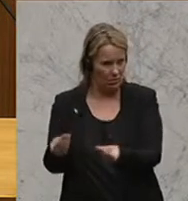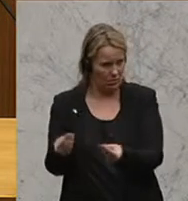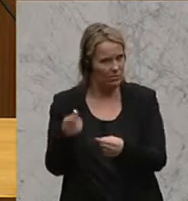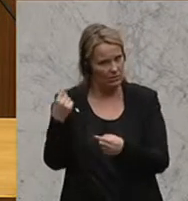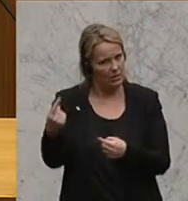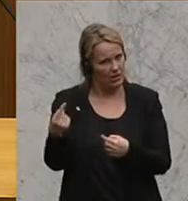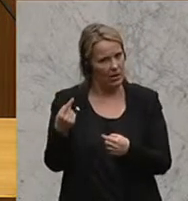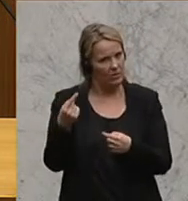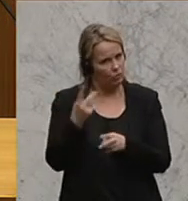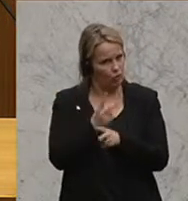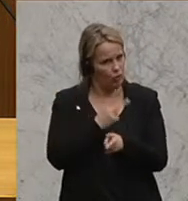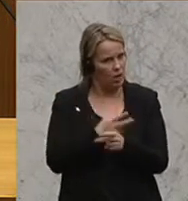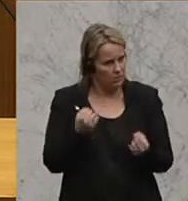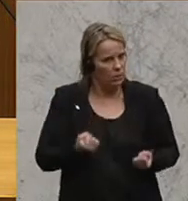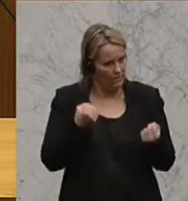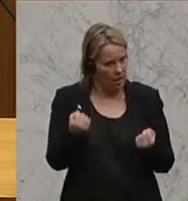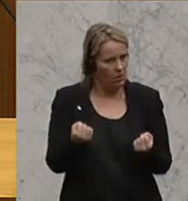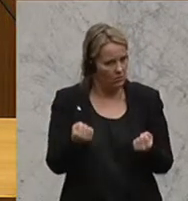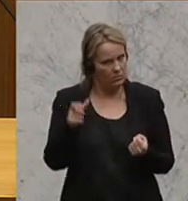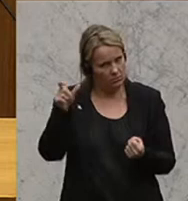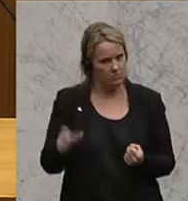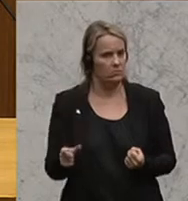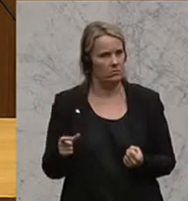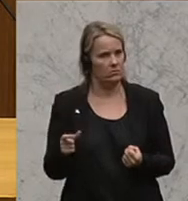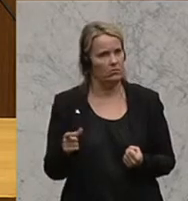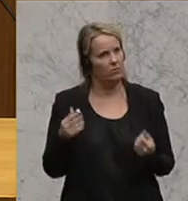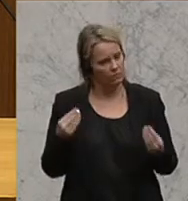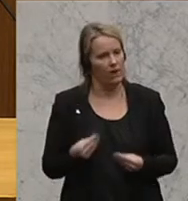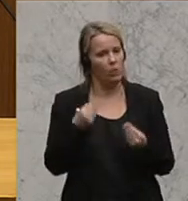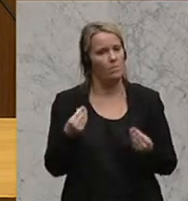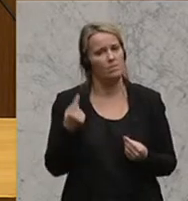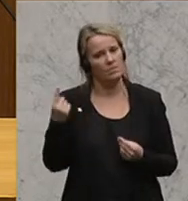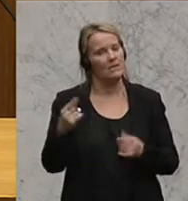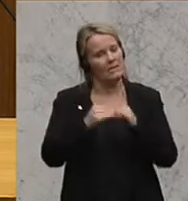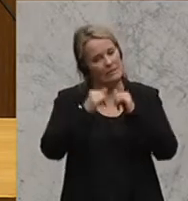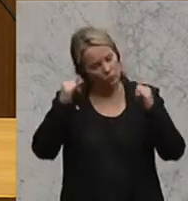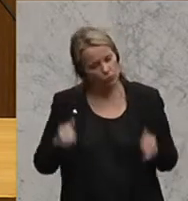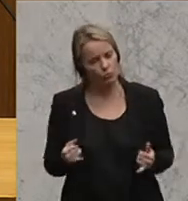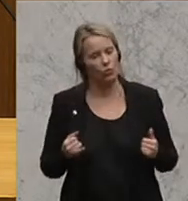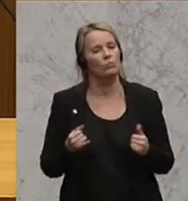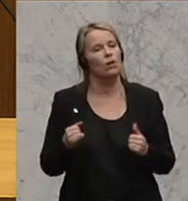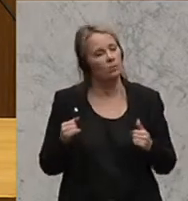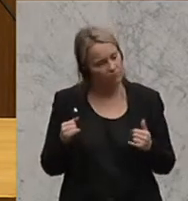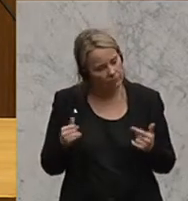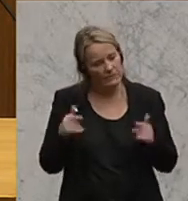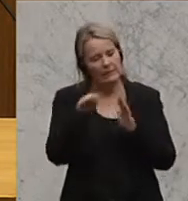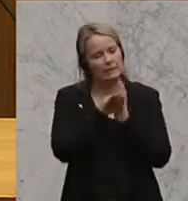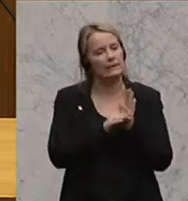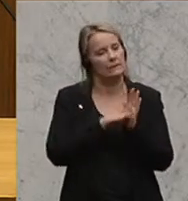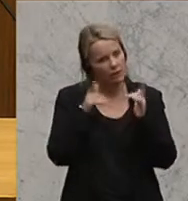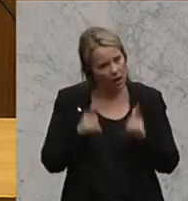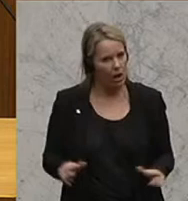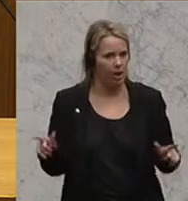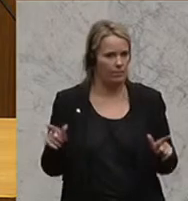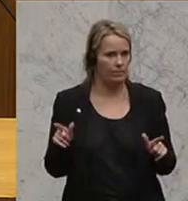die Staatsgewalt ja vertritt, weil sie diejenige Institution ist, die auch ganz legal